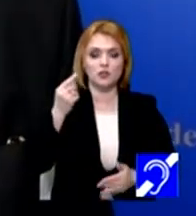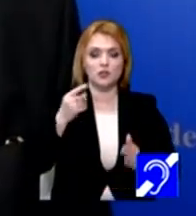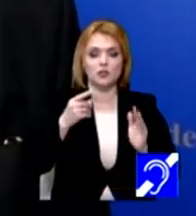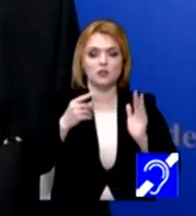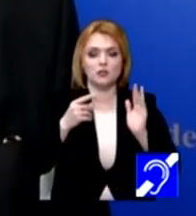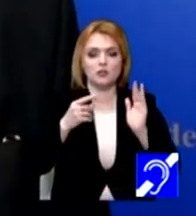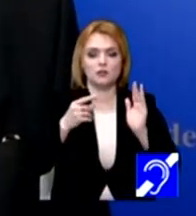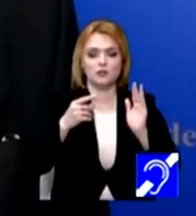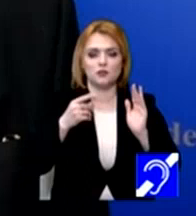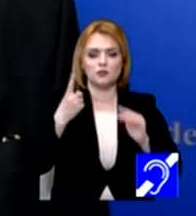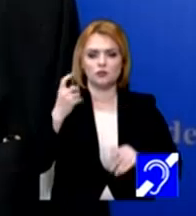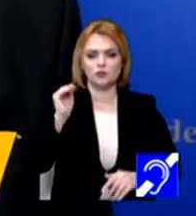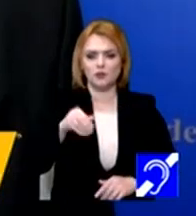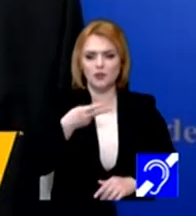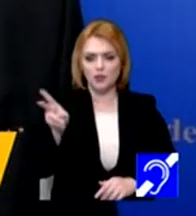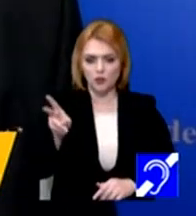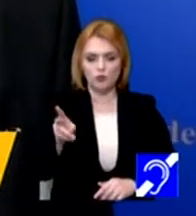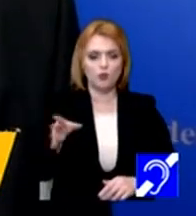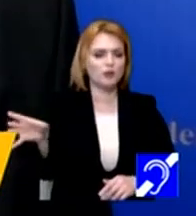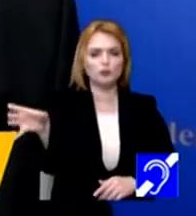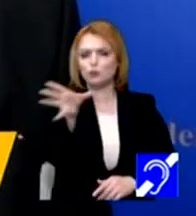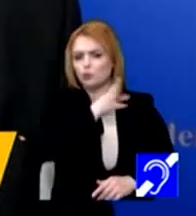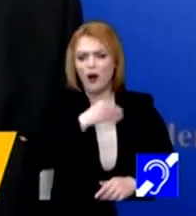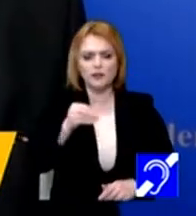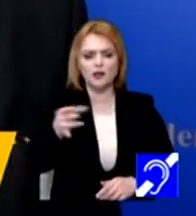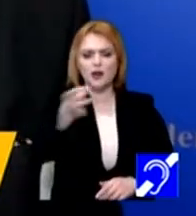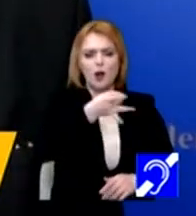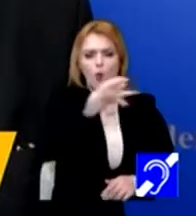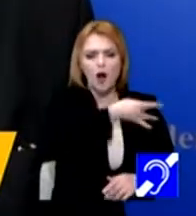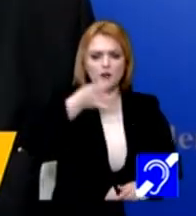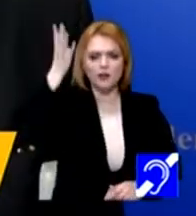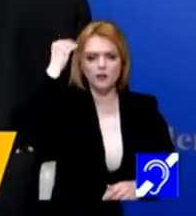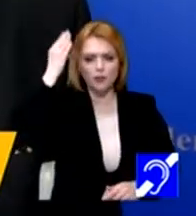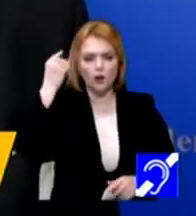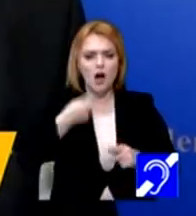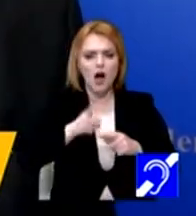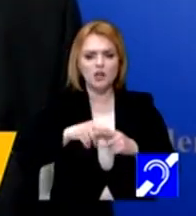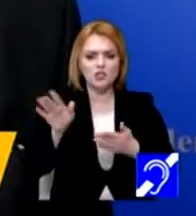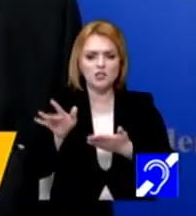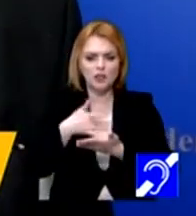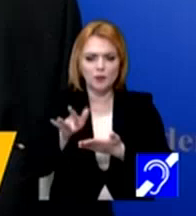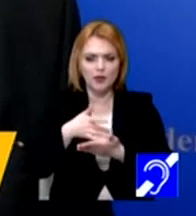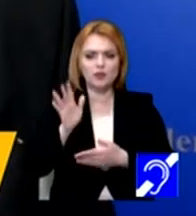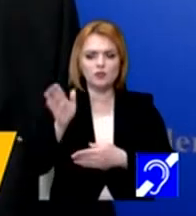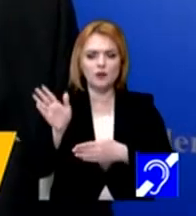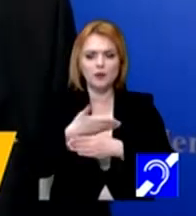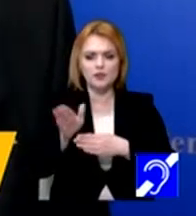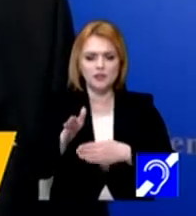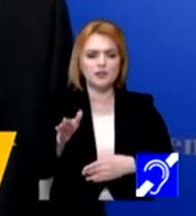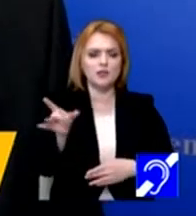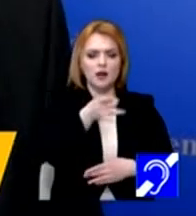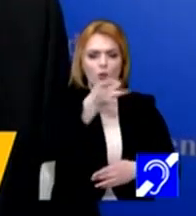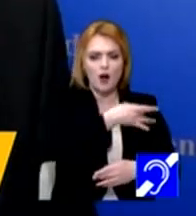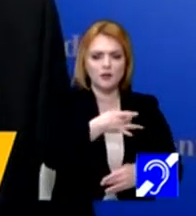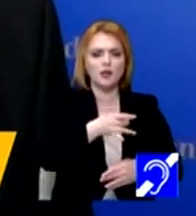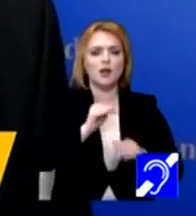raioanele din Republica Moldova. Aceste tablete vor fi împărțite de către raioane copiilor